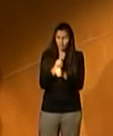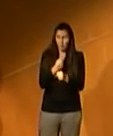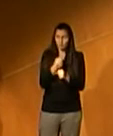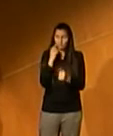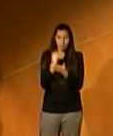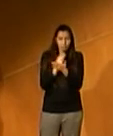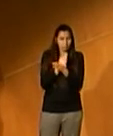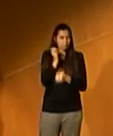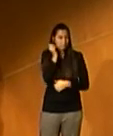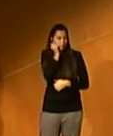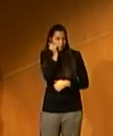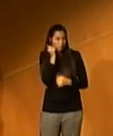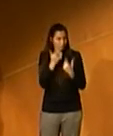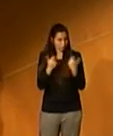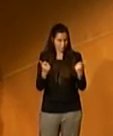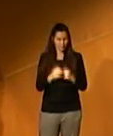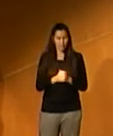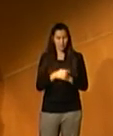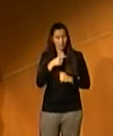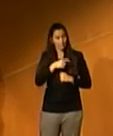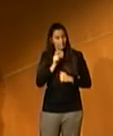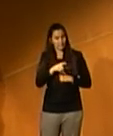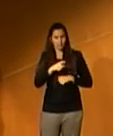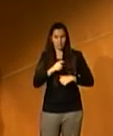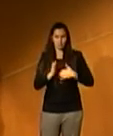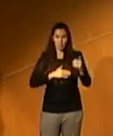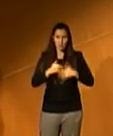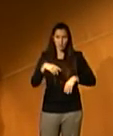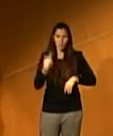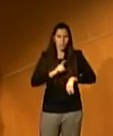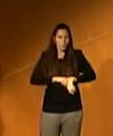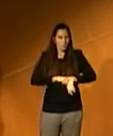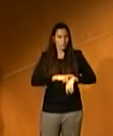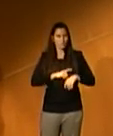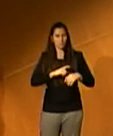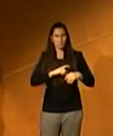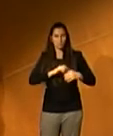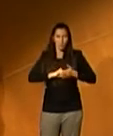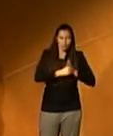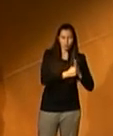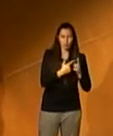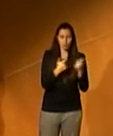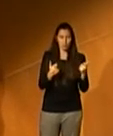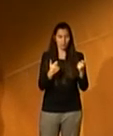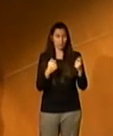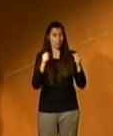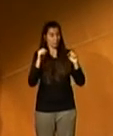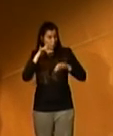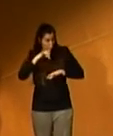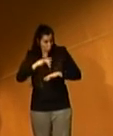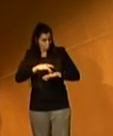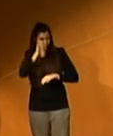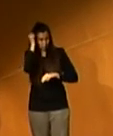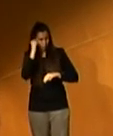L'exigence de ce métier au niveau technique et les contraintes horaires ont pu être évaluées par une expérience du OD. Maëva a